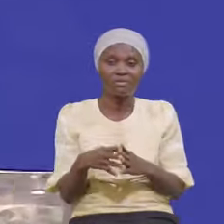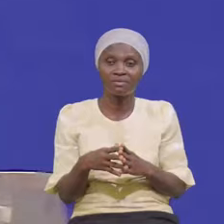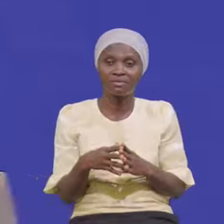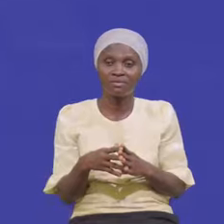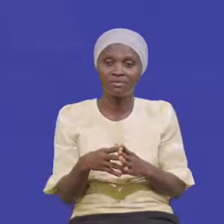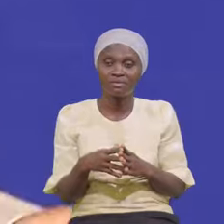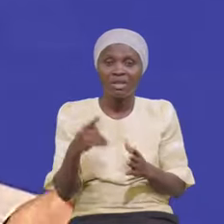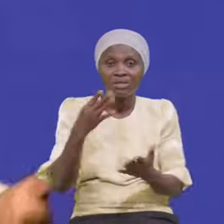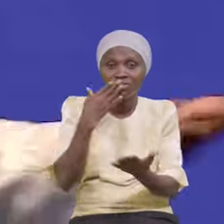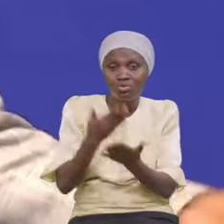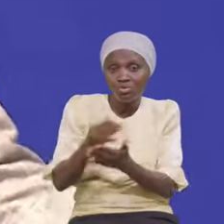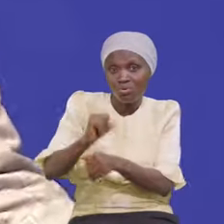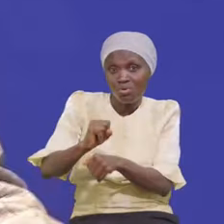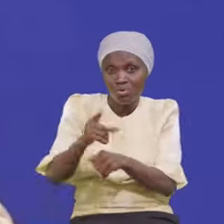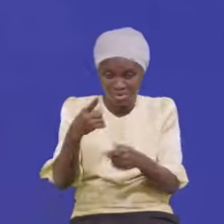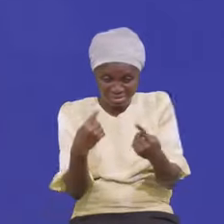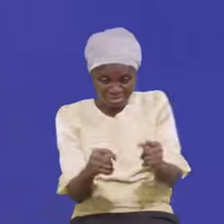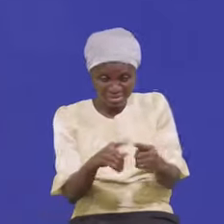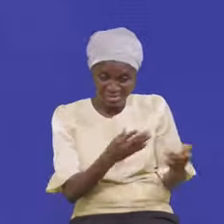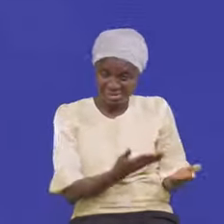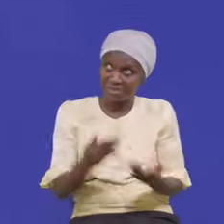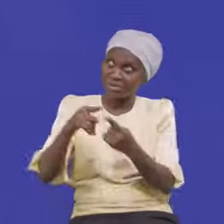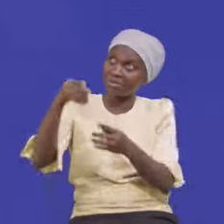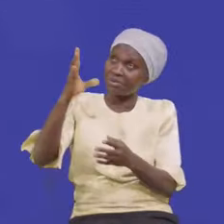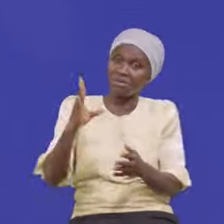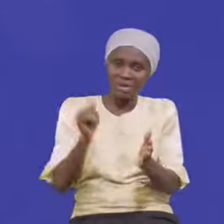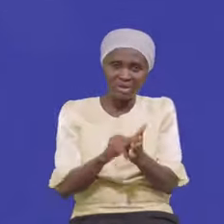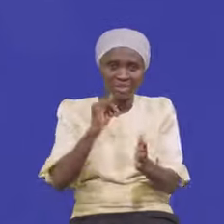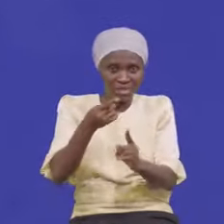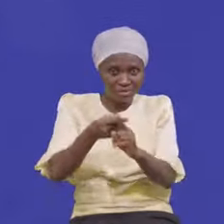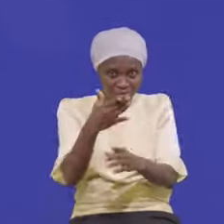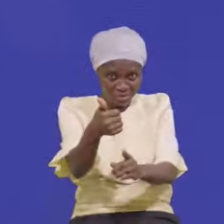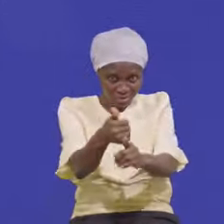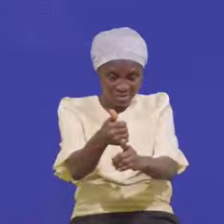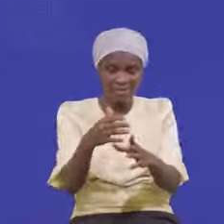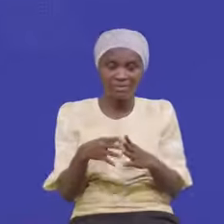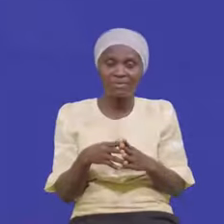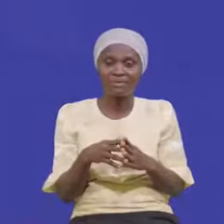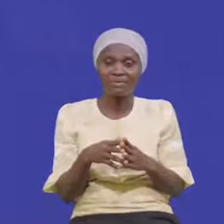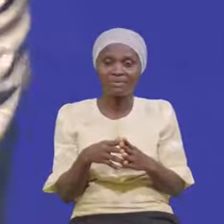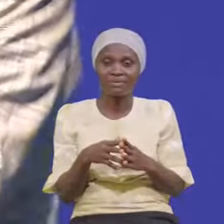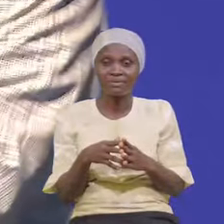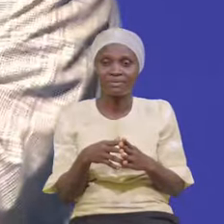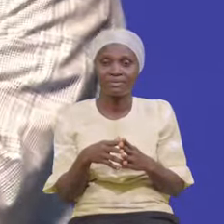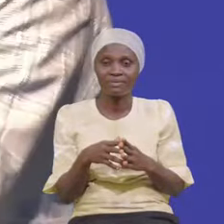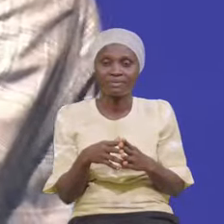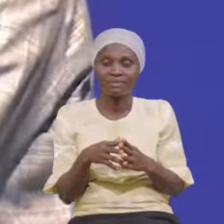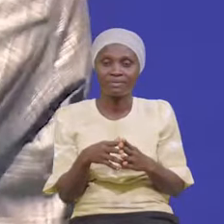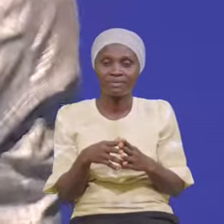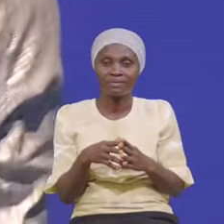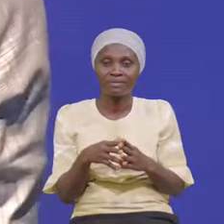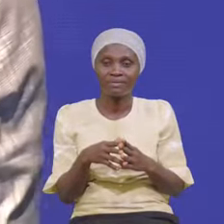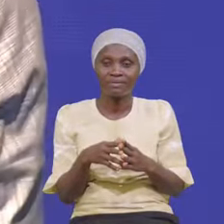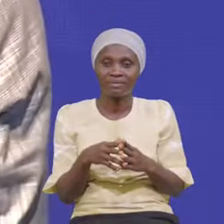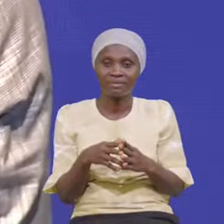సంబంధించింది. The good works you are trying to present to God, that's of yourself. మీ మంచి క్రియలు మీరు దేవునికి చూపించాలంటే అవి మీ వలన జరిగినవి.